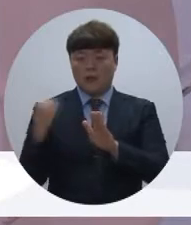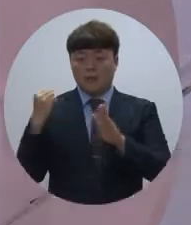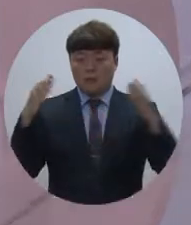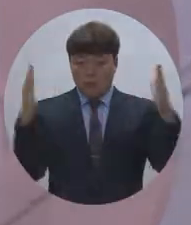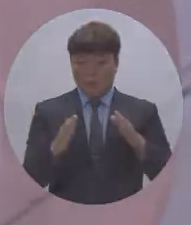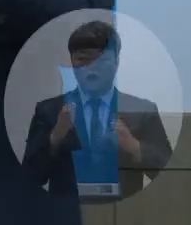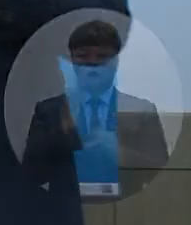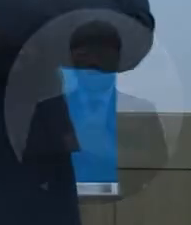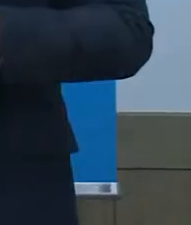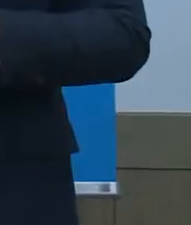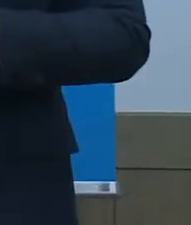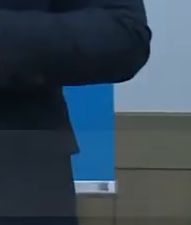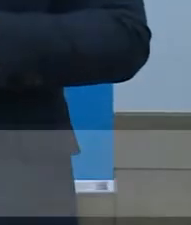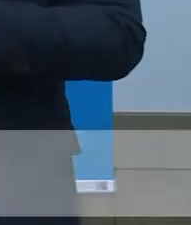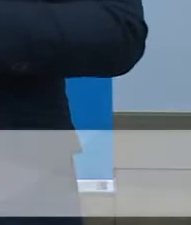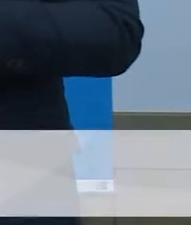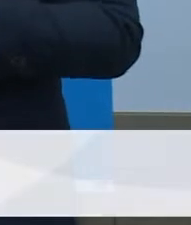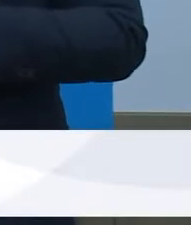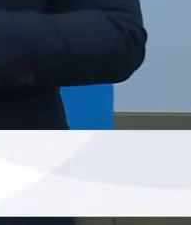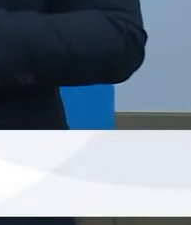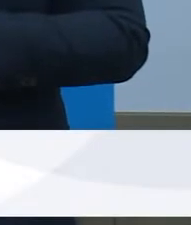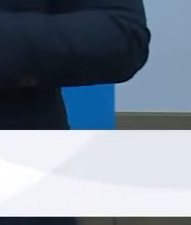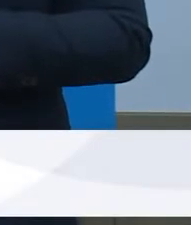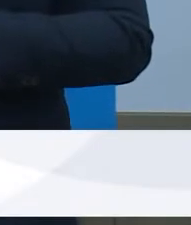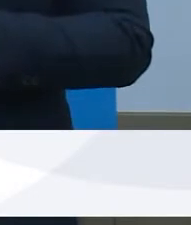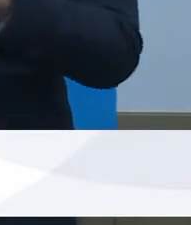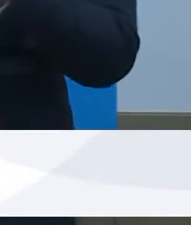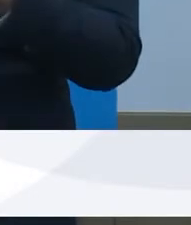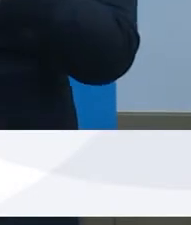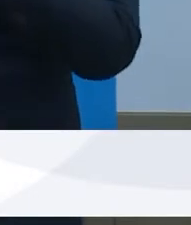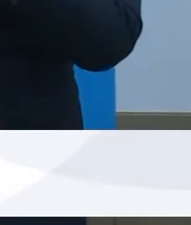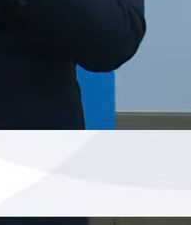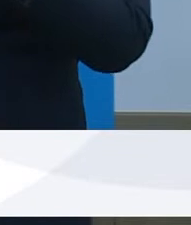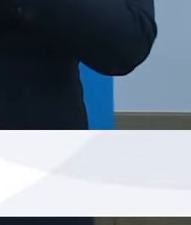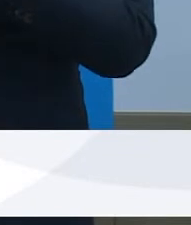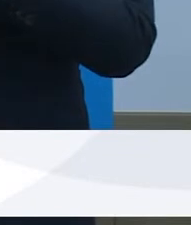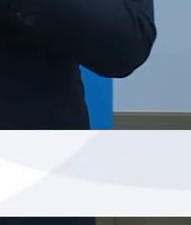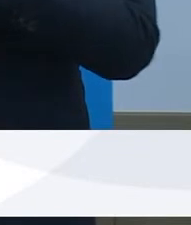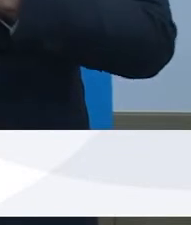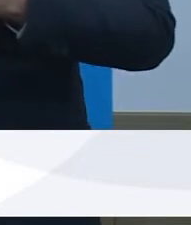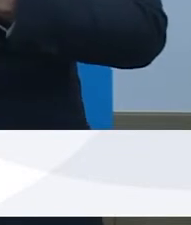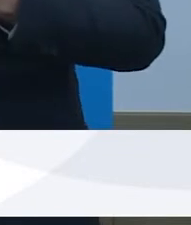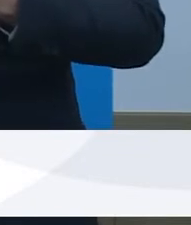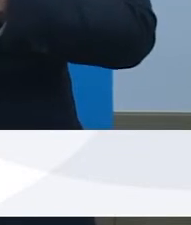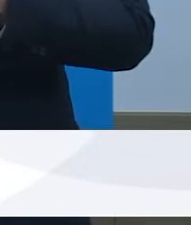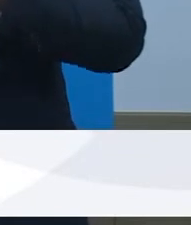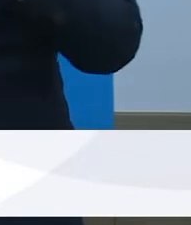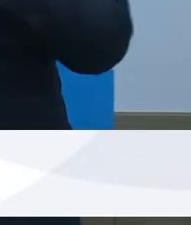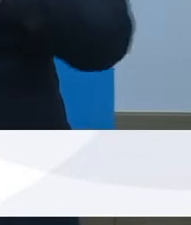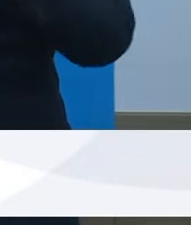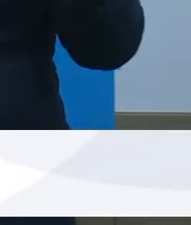기울이고 있습니다. 아울러 선별진료소 진료 대상을 의심 증상까지